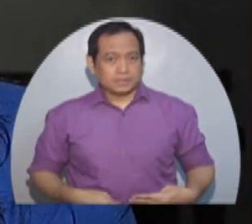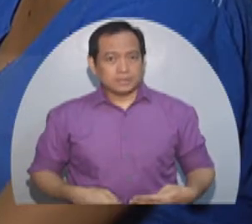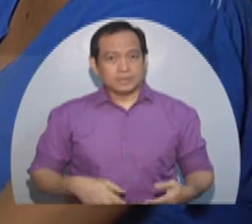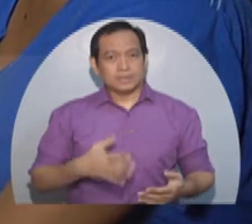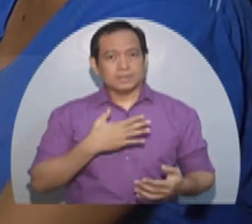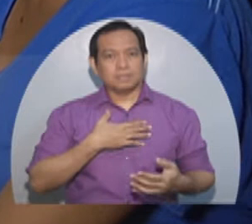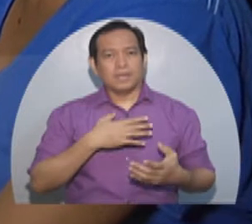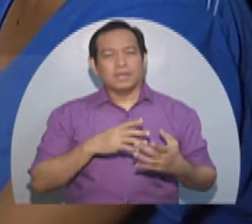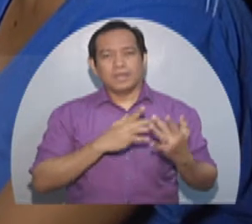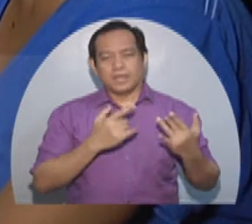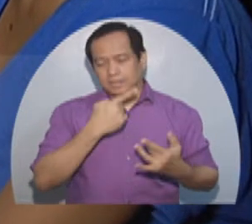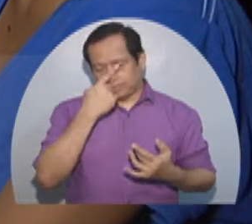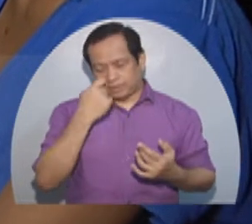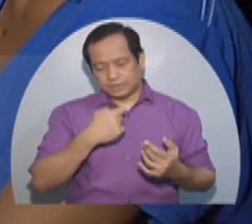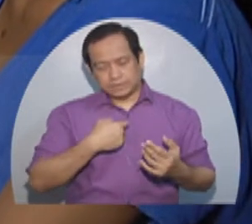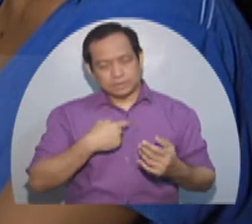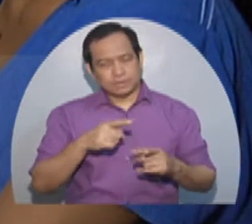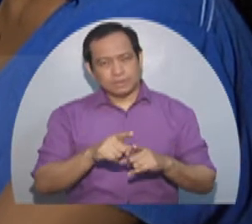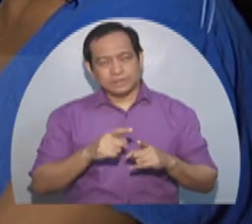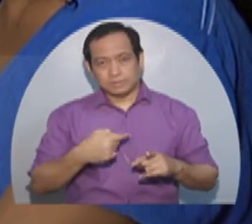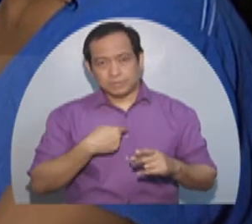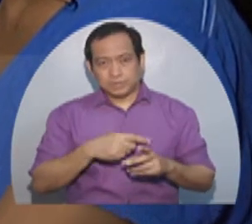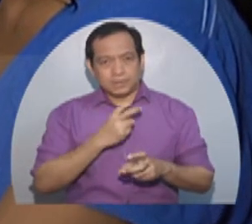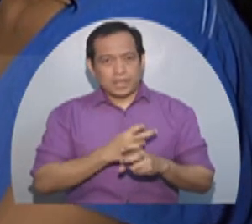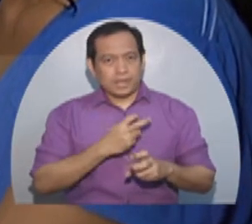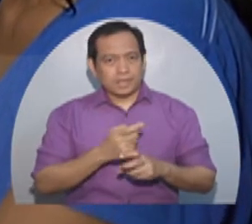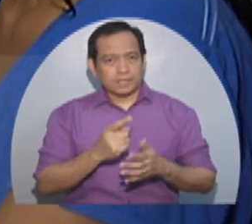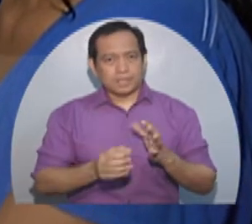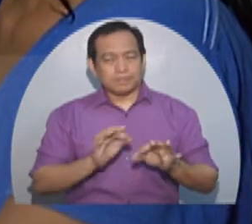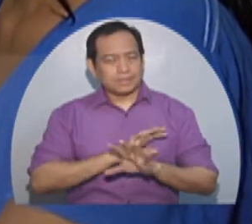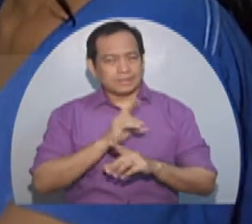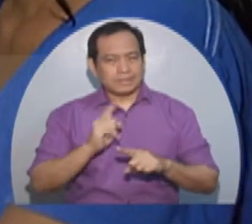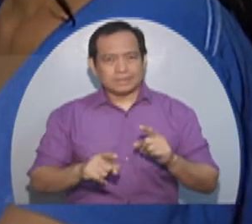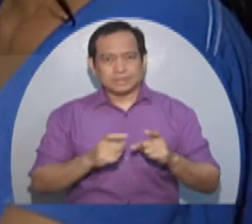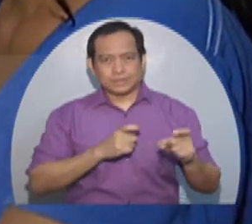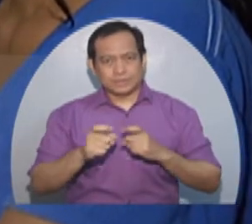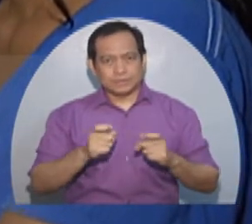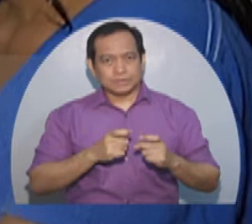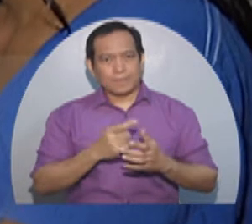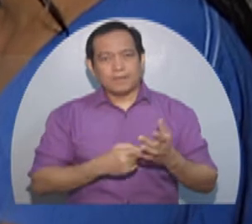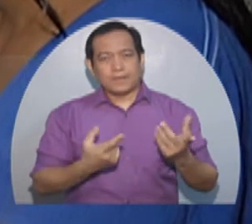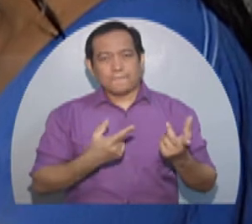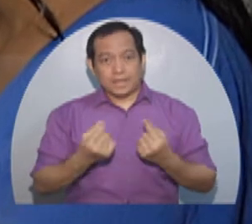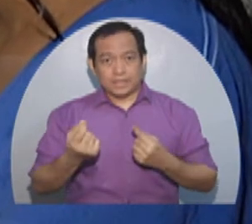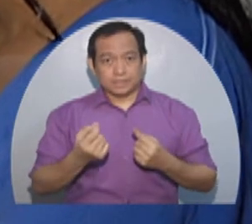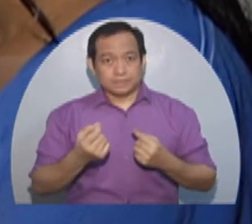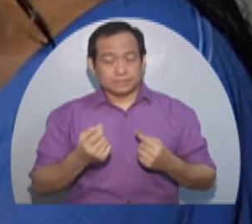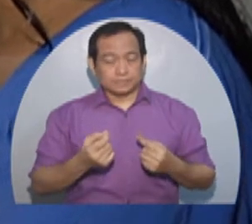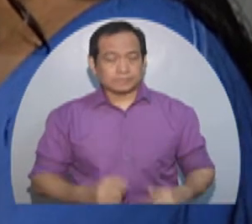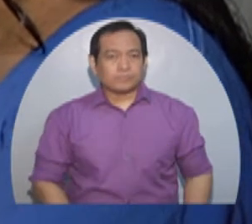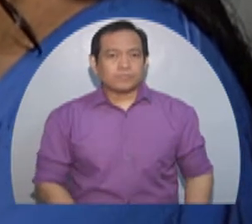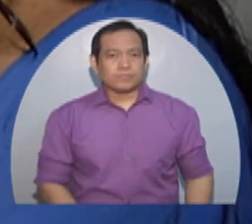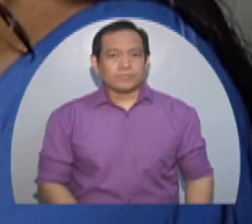yung puso ko po, kasi po ako rin po yung nahihirapan kapag di ko po nakokontrol yung mga ginagawa ko